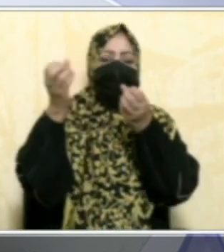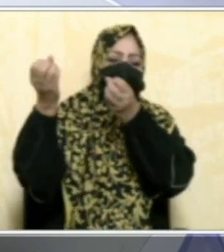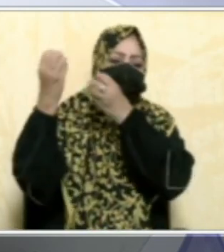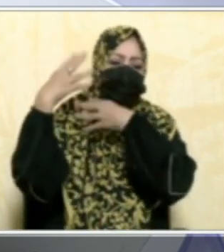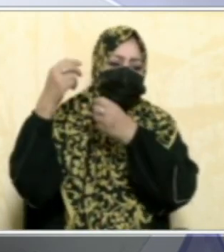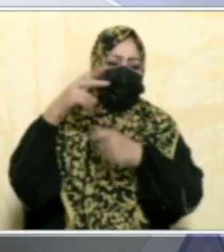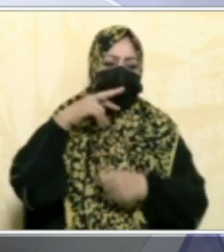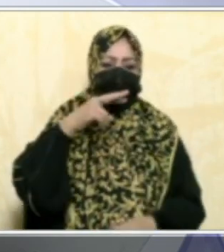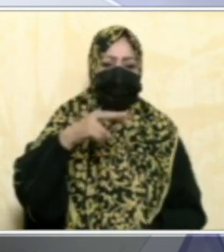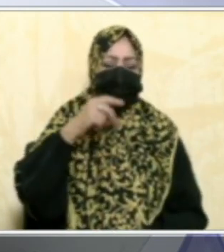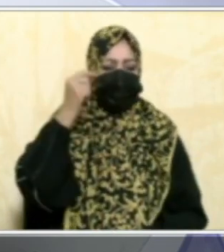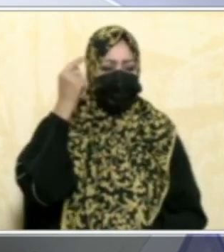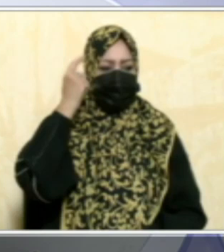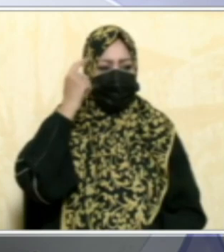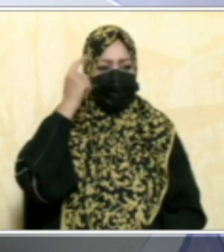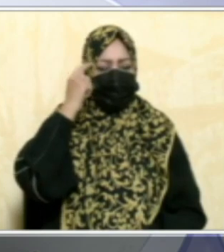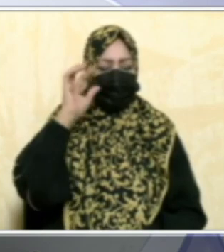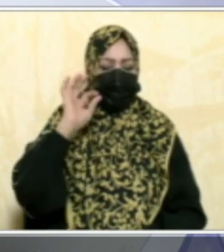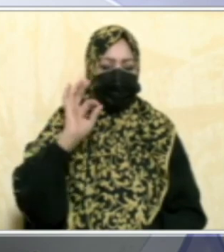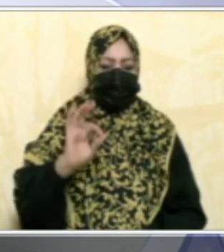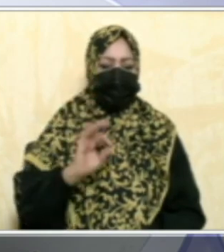منصور.